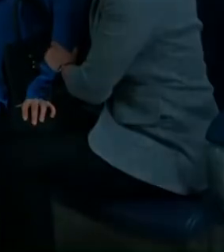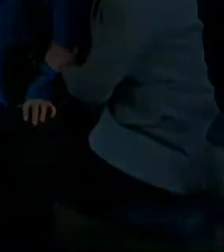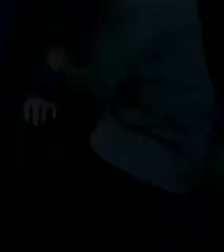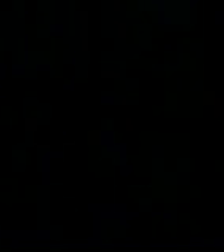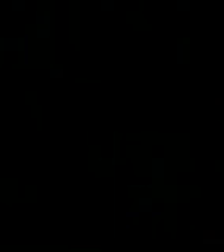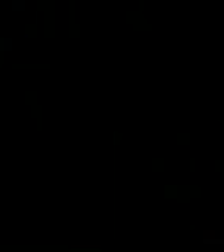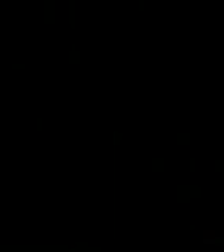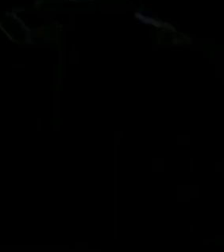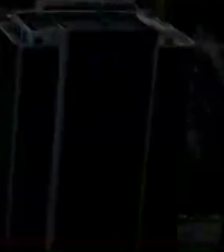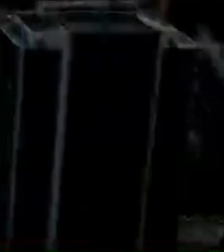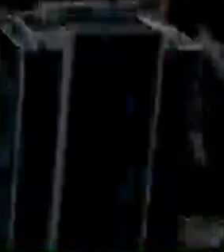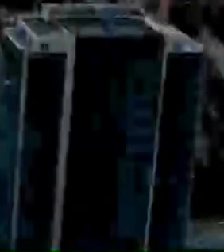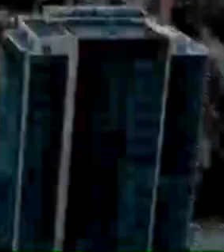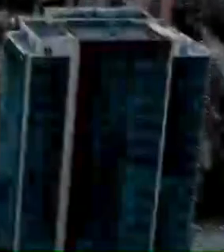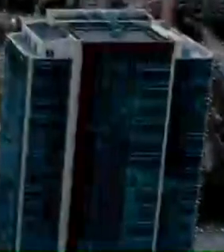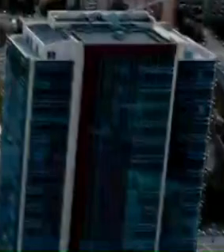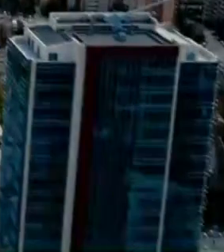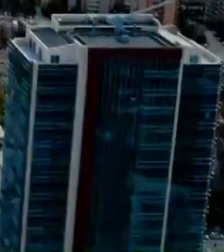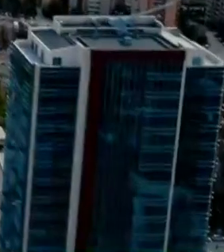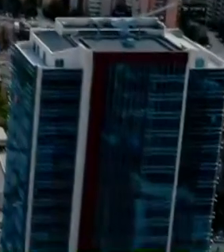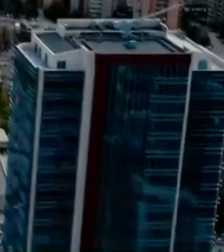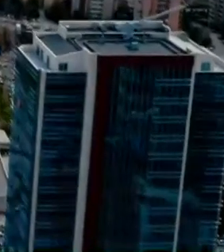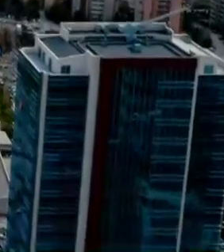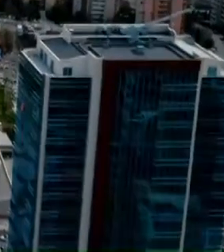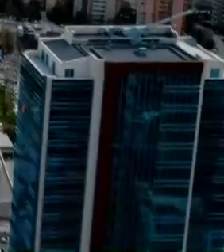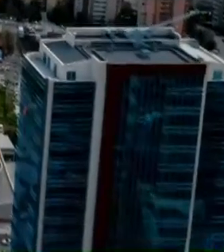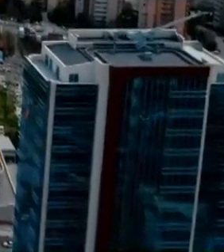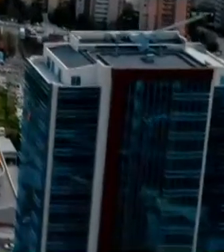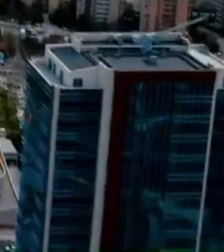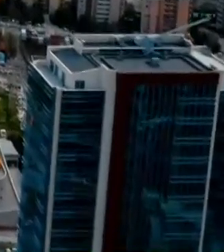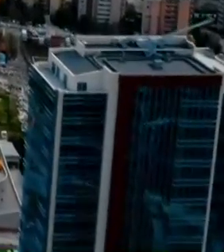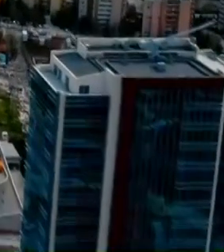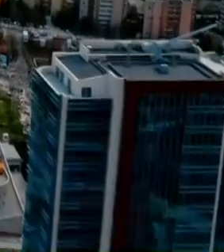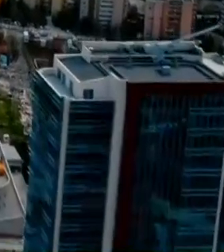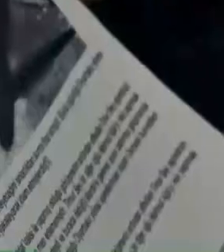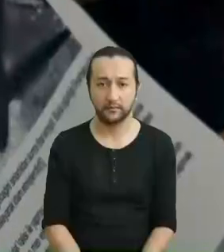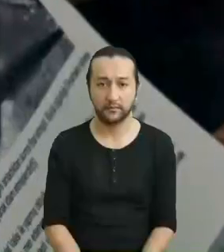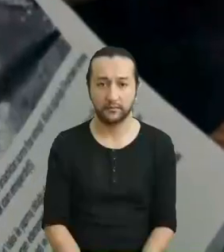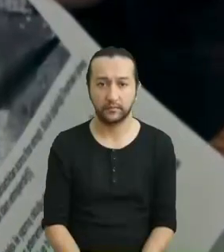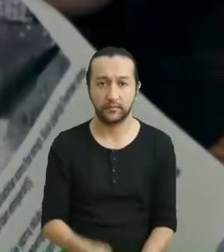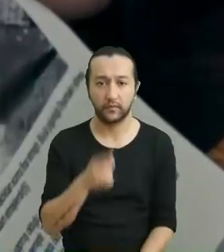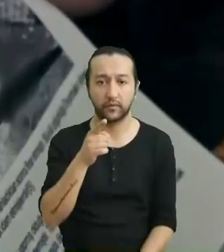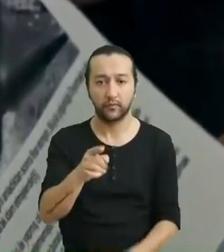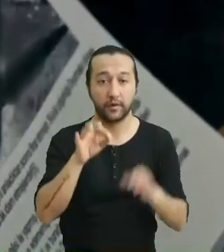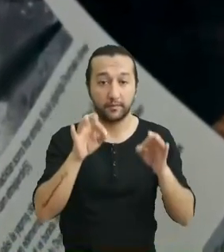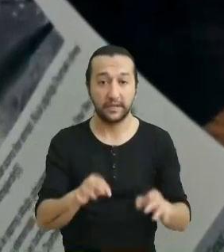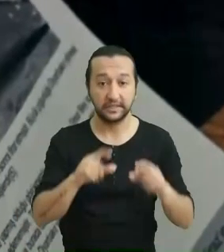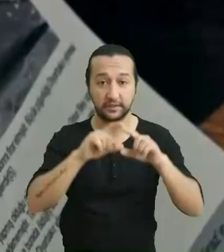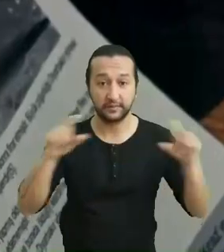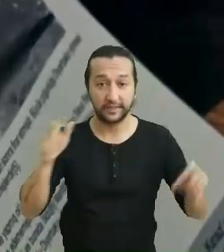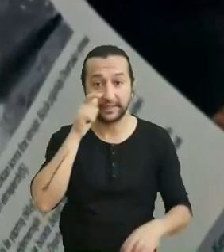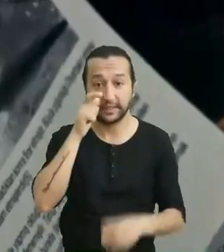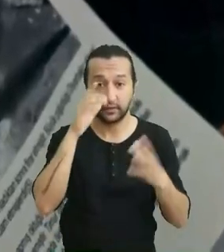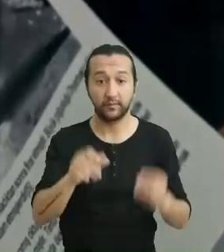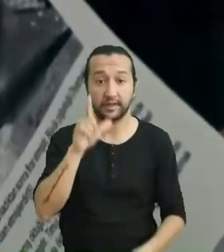uzaklaştı. Gündüz alçak kuş bakışı gökdelenler arasındaki ana yol. Bu başlığa dikkat etmeni